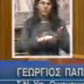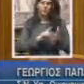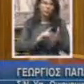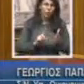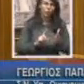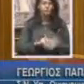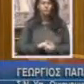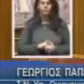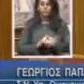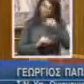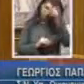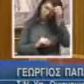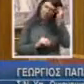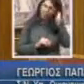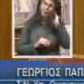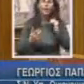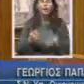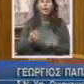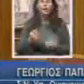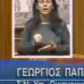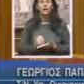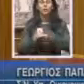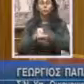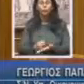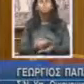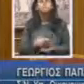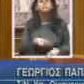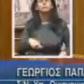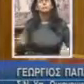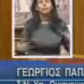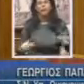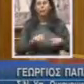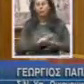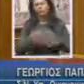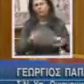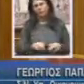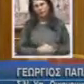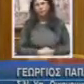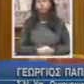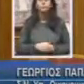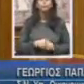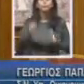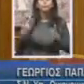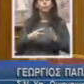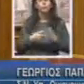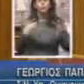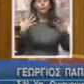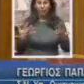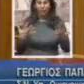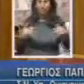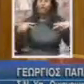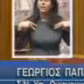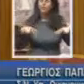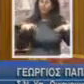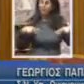φορολογούμενους και για τους ασφαλισμένους, αλλά για τη χρηματοδότηση της σπατάλης και της φοροδιαφυγής. Από το 2010 η κυβέρνηση έχει